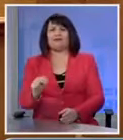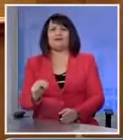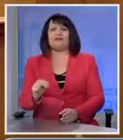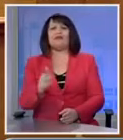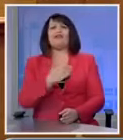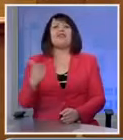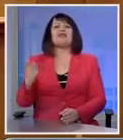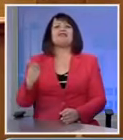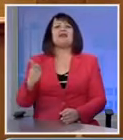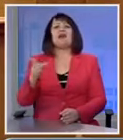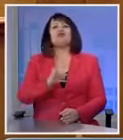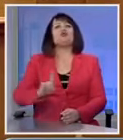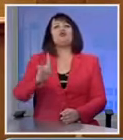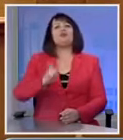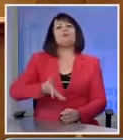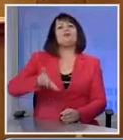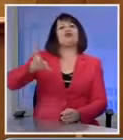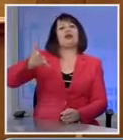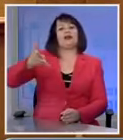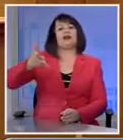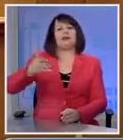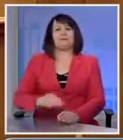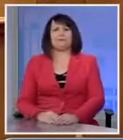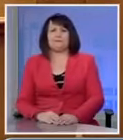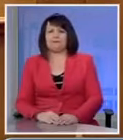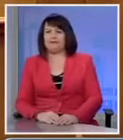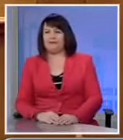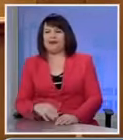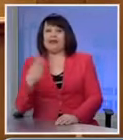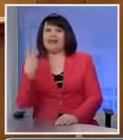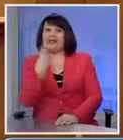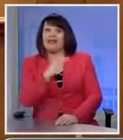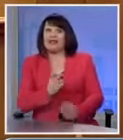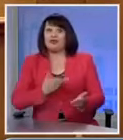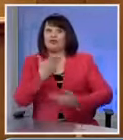δεξιά του κυρίου Μητσοτάκη. Αρνείστε